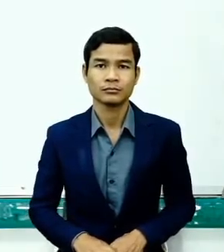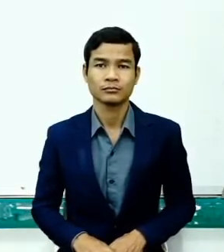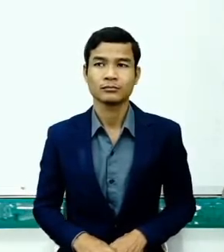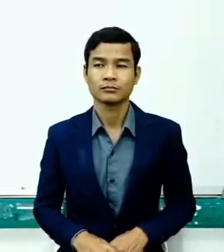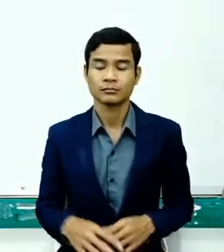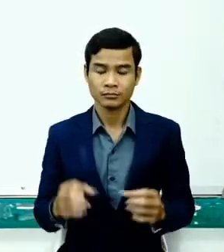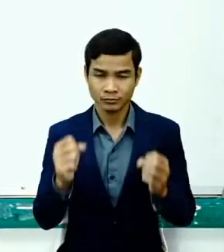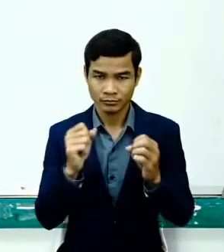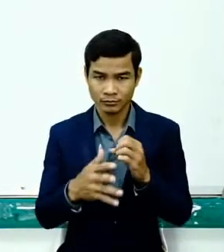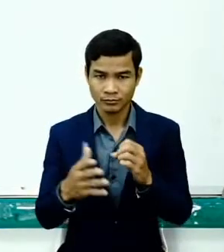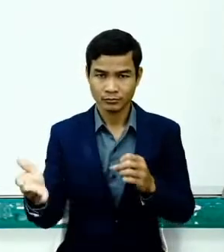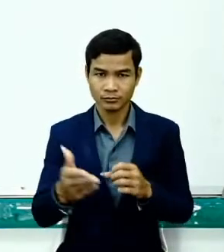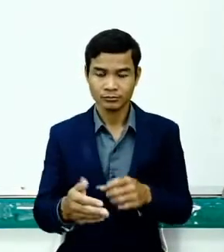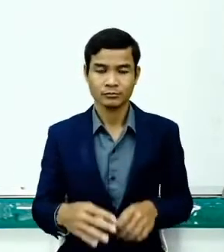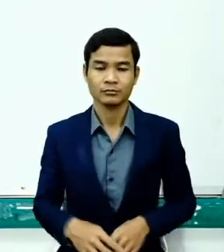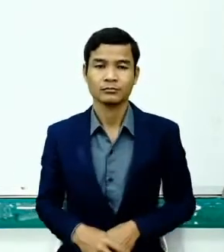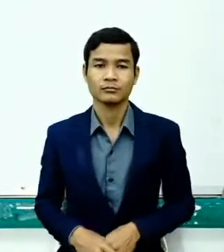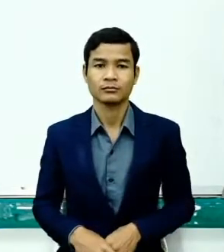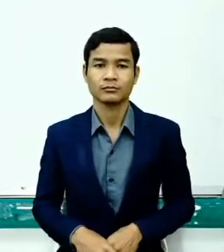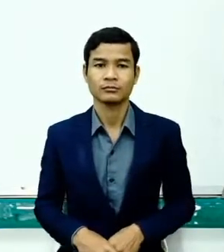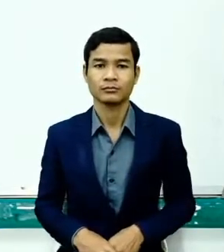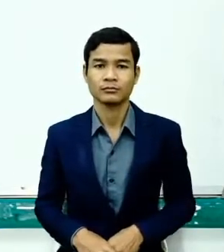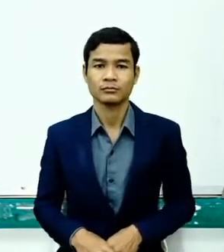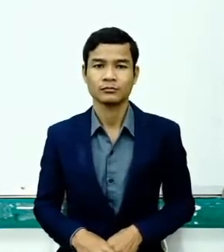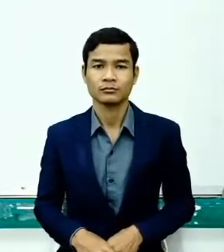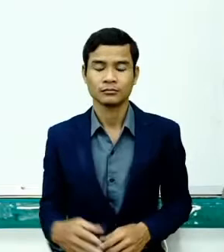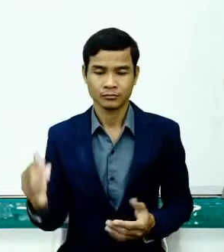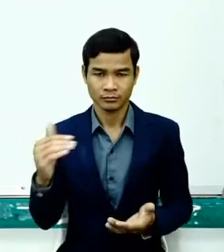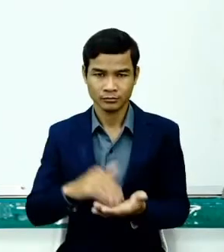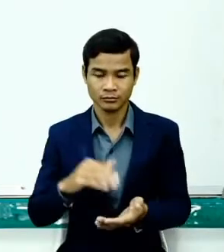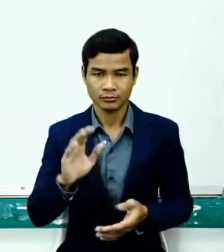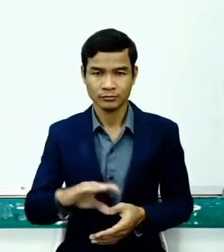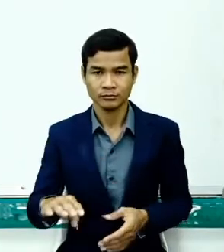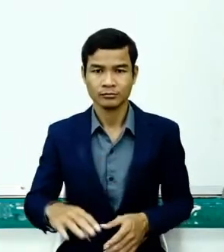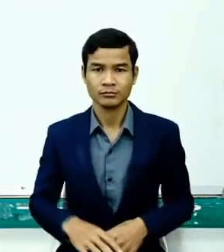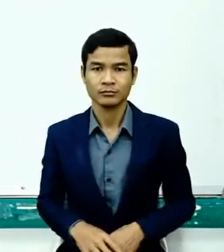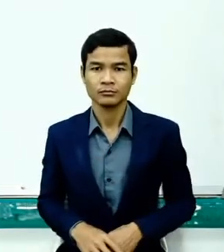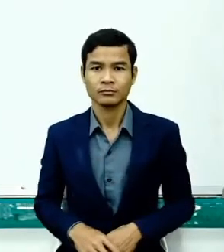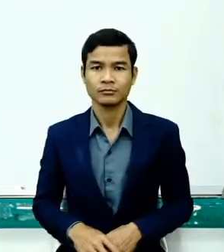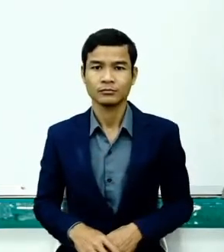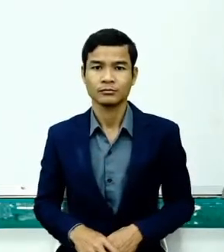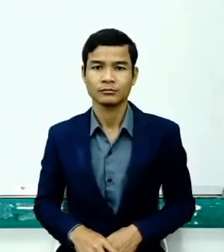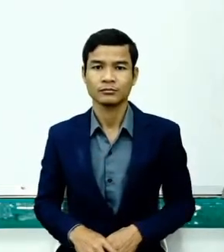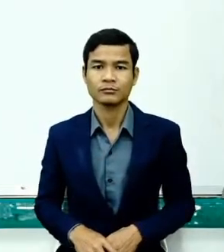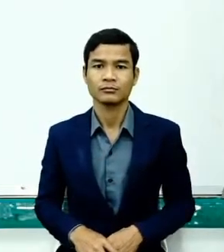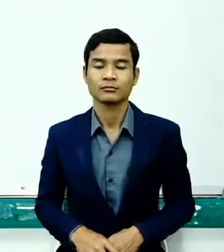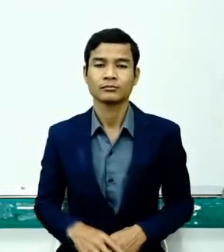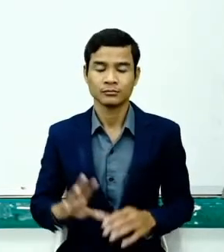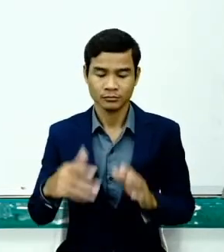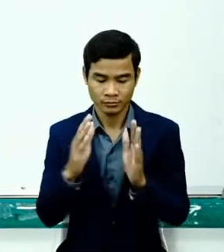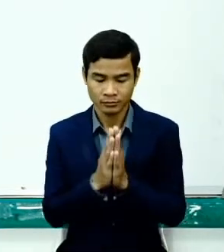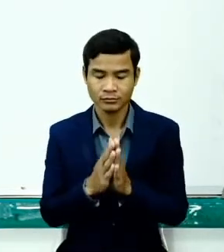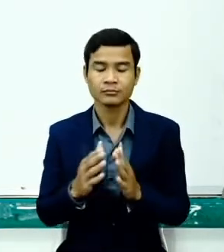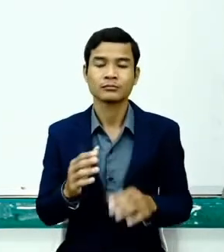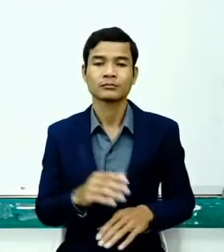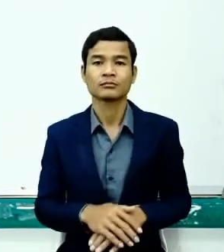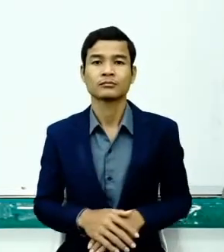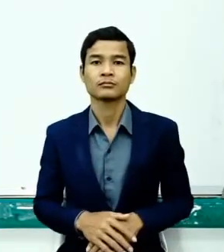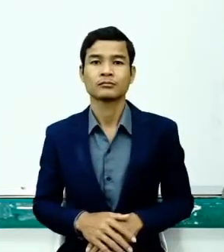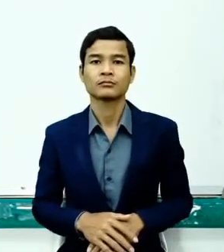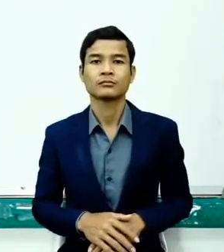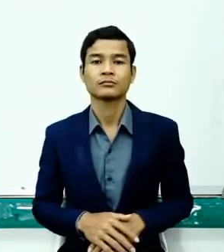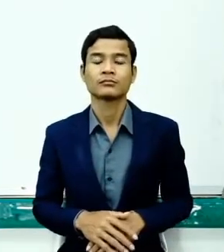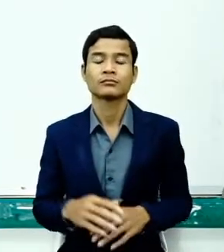ចាចាប់ផ្ដើមម្ដងទៀតកូនចាអរគុណនេះគឺជា